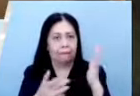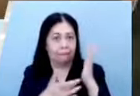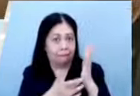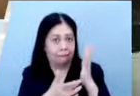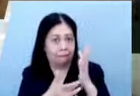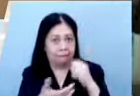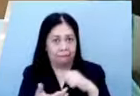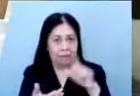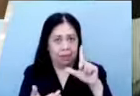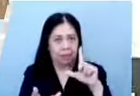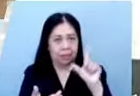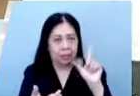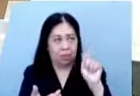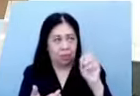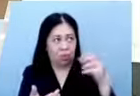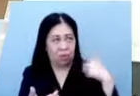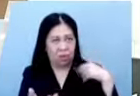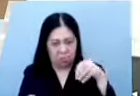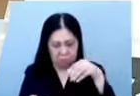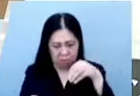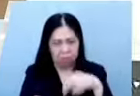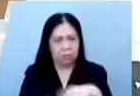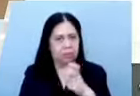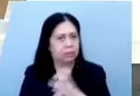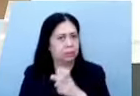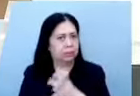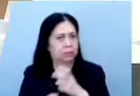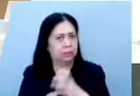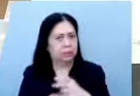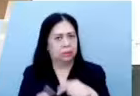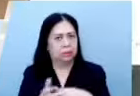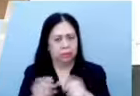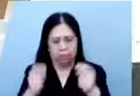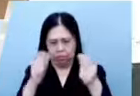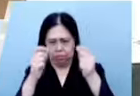LTO lang naman ang meron. May chinecheck ako ng mga security feature na